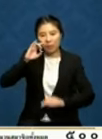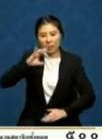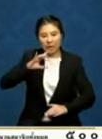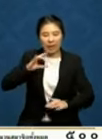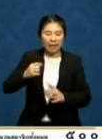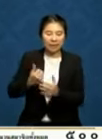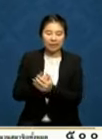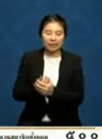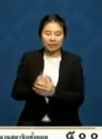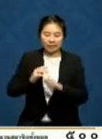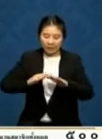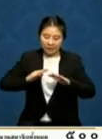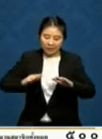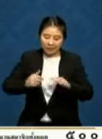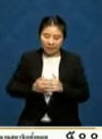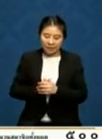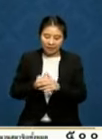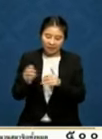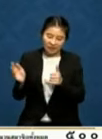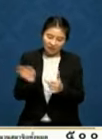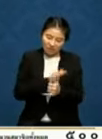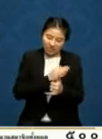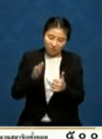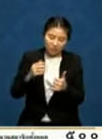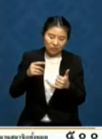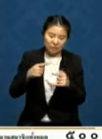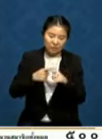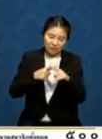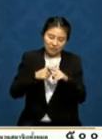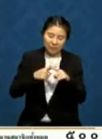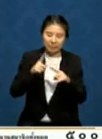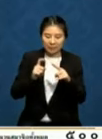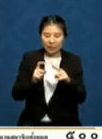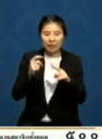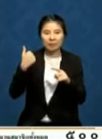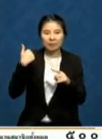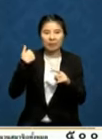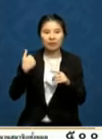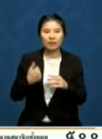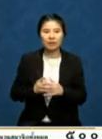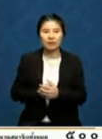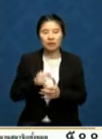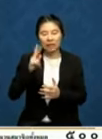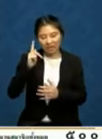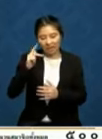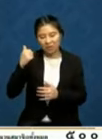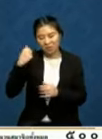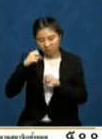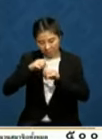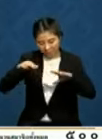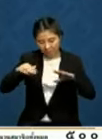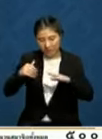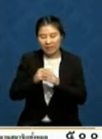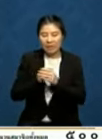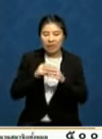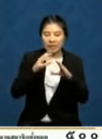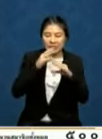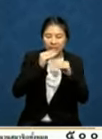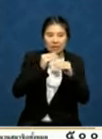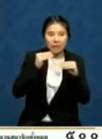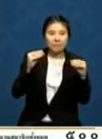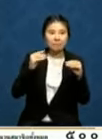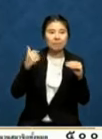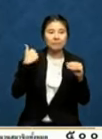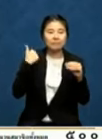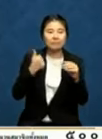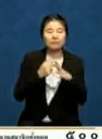ให้เด็กถูกลงโทษจนเสียชีวิตทั้งที่เป็นข่าวแล้วก็เป็นข่าวค่ะดิฉันขอยกเหตุการณ์นะคะที่เกิดขึ้นจริงใน